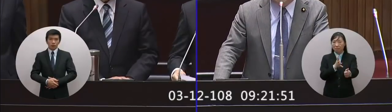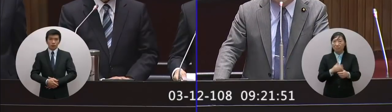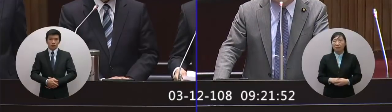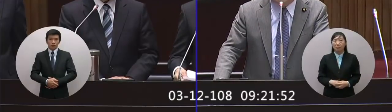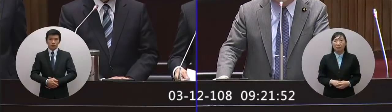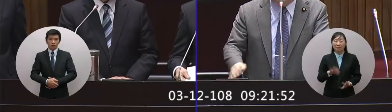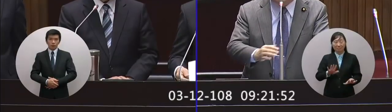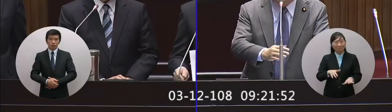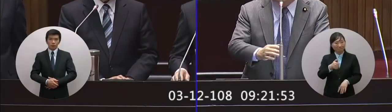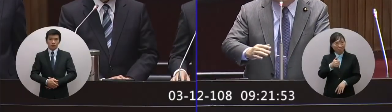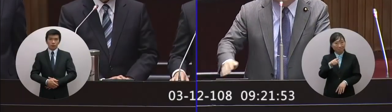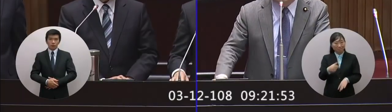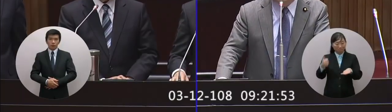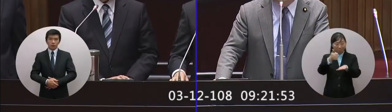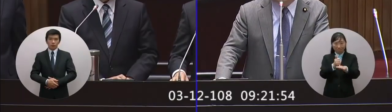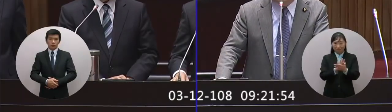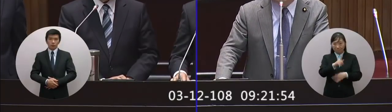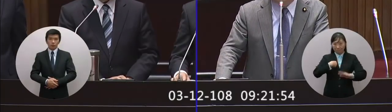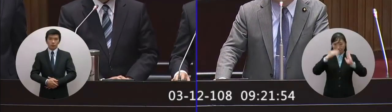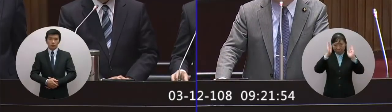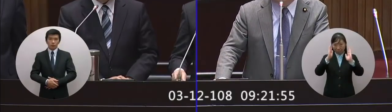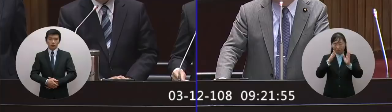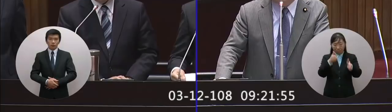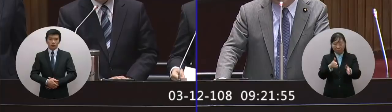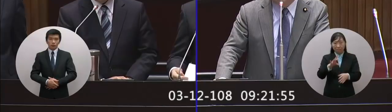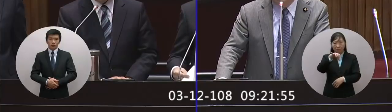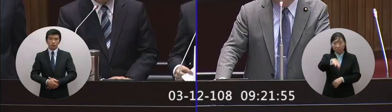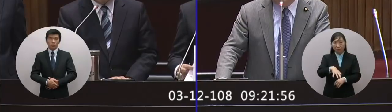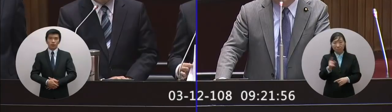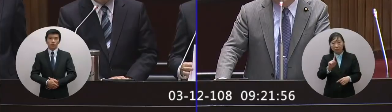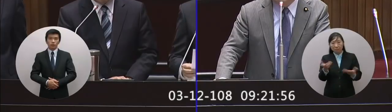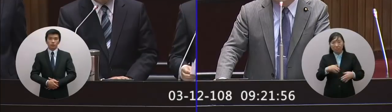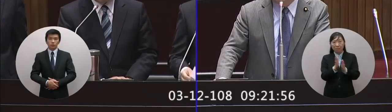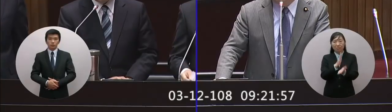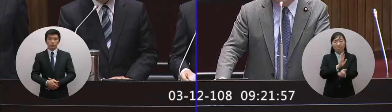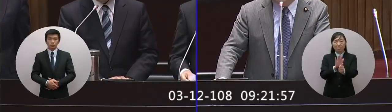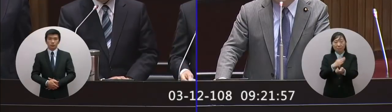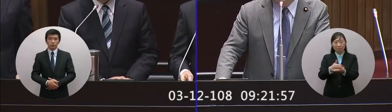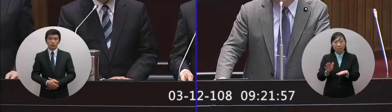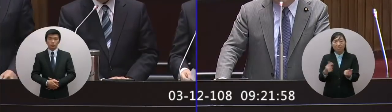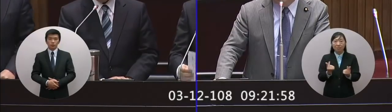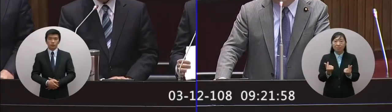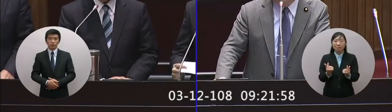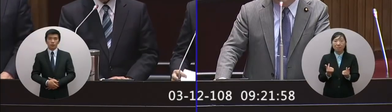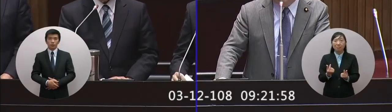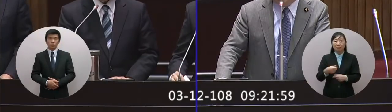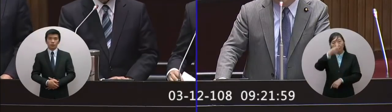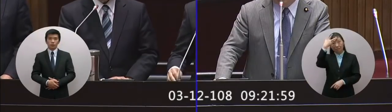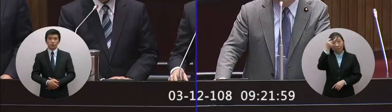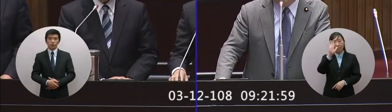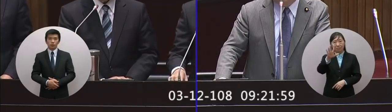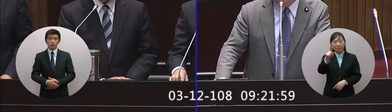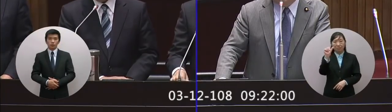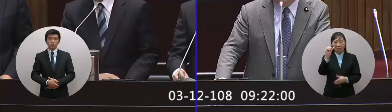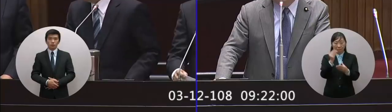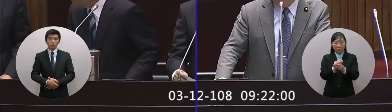一个就是非常感谢您上任之后很认真在解决地方民众的需要，包括我们新北我新庄选区很重要